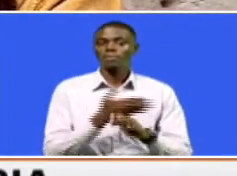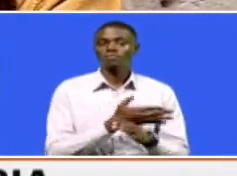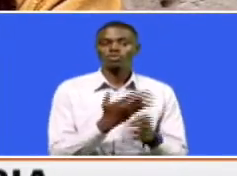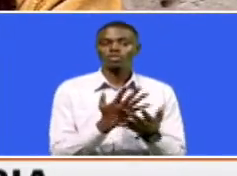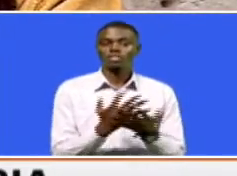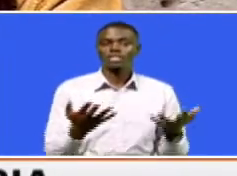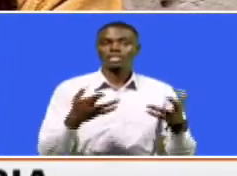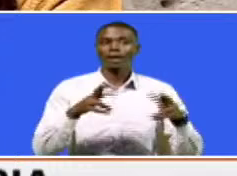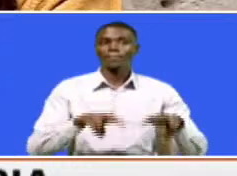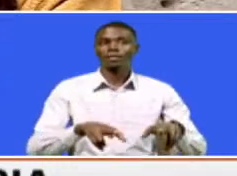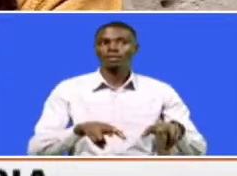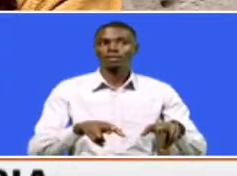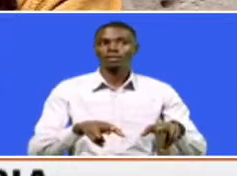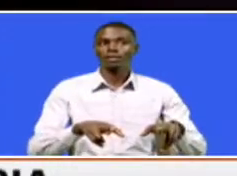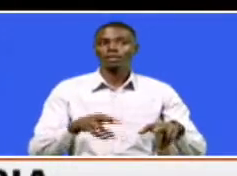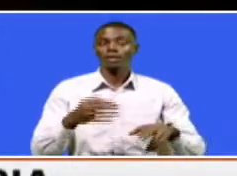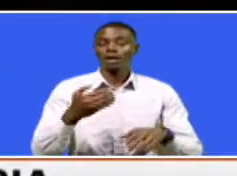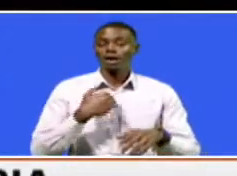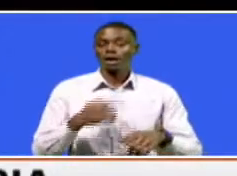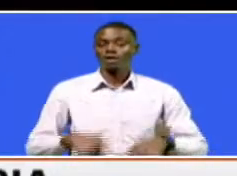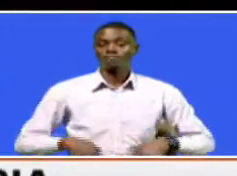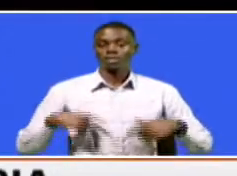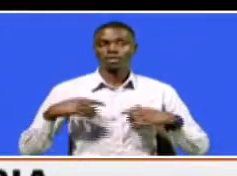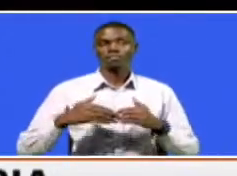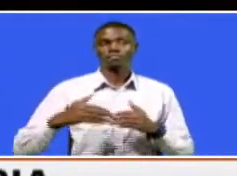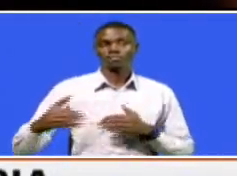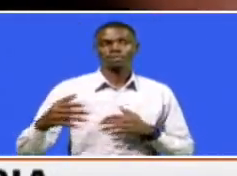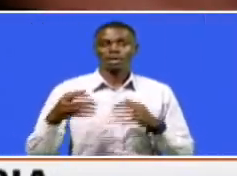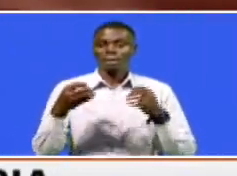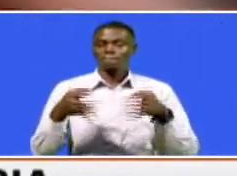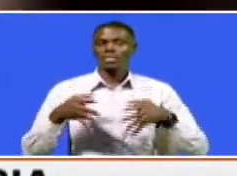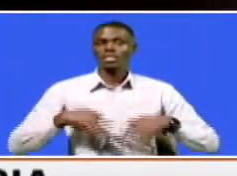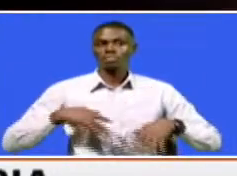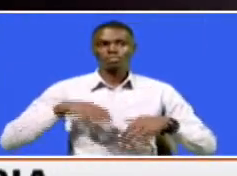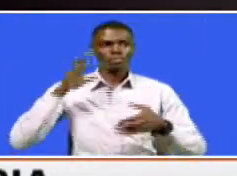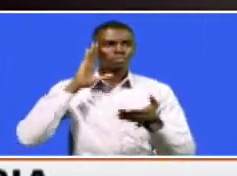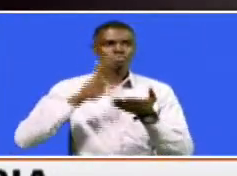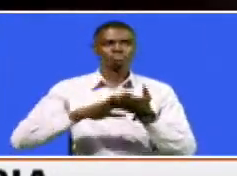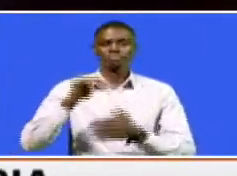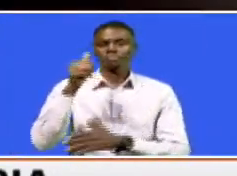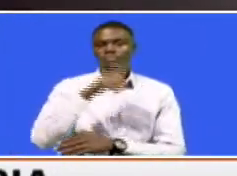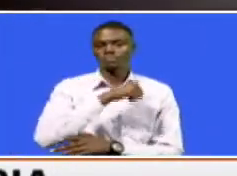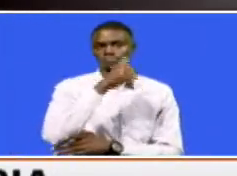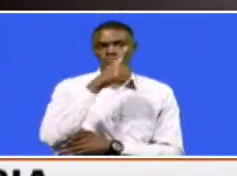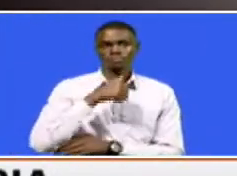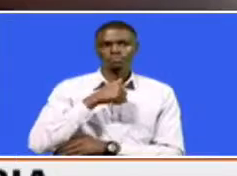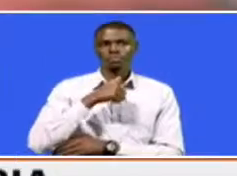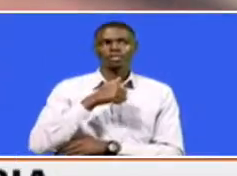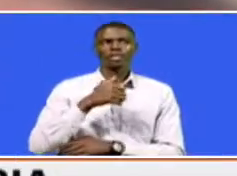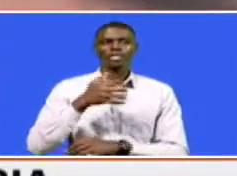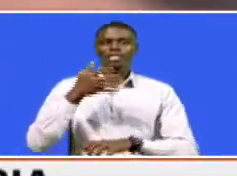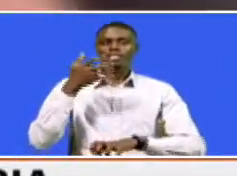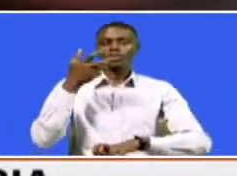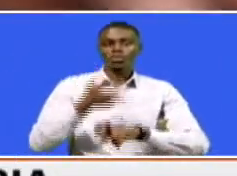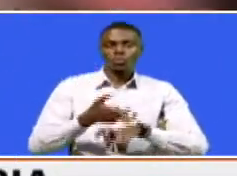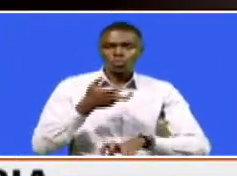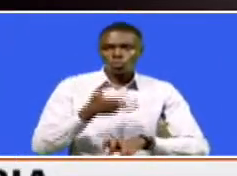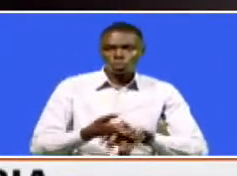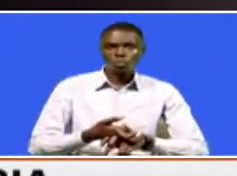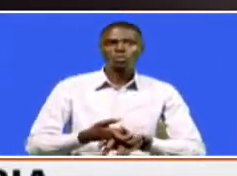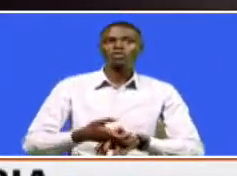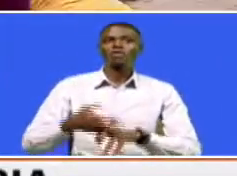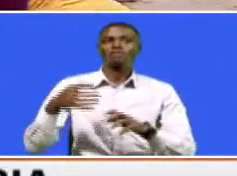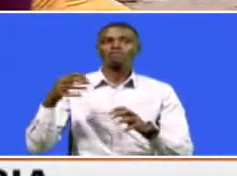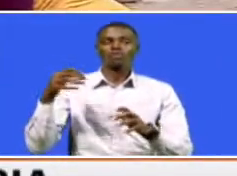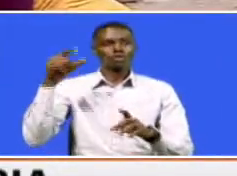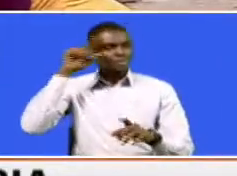hiyo kuna kuishi. Kama Waafrika wengi huamini siri sirini, huwa vigumu kwa dhuluma hizi kuzungumziwa